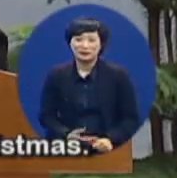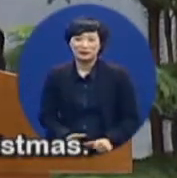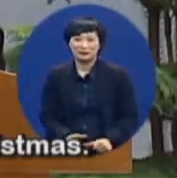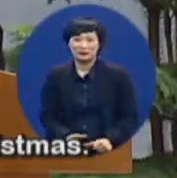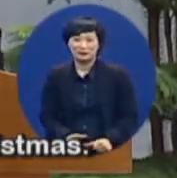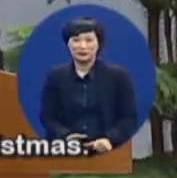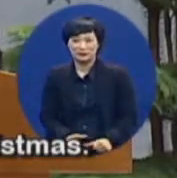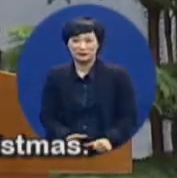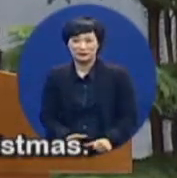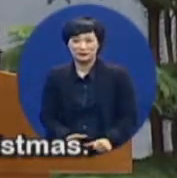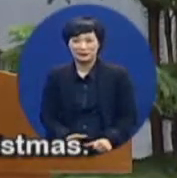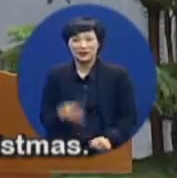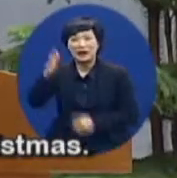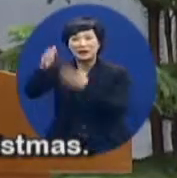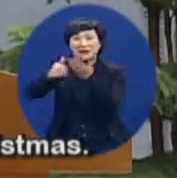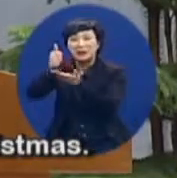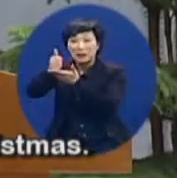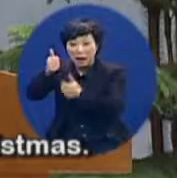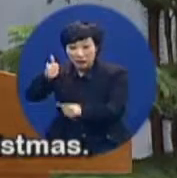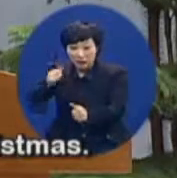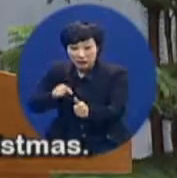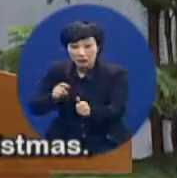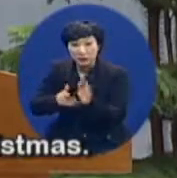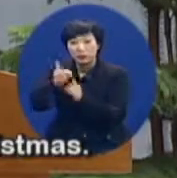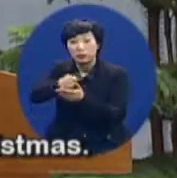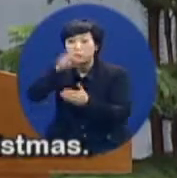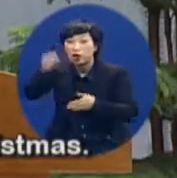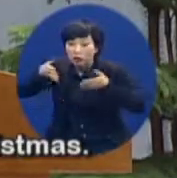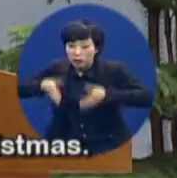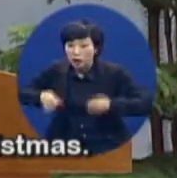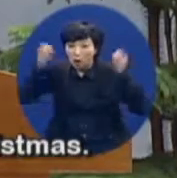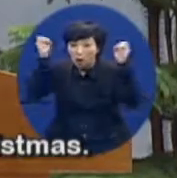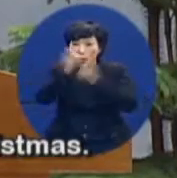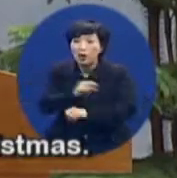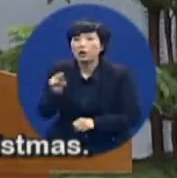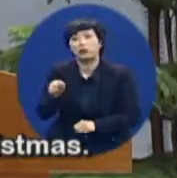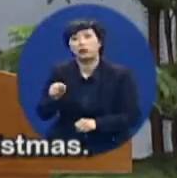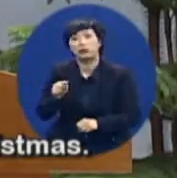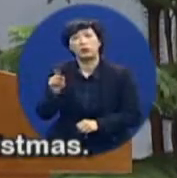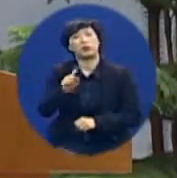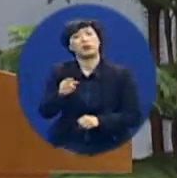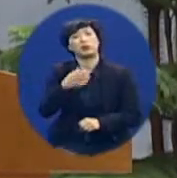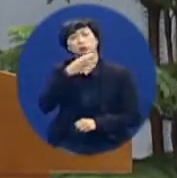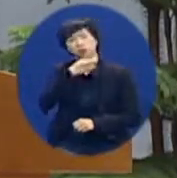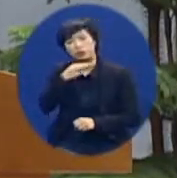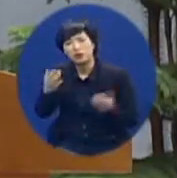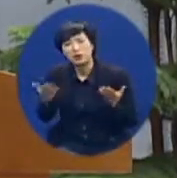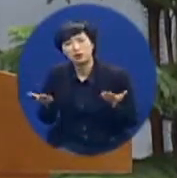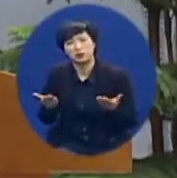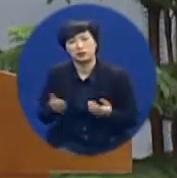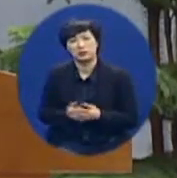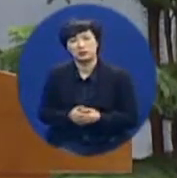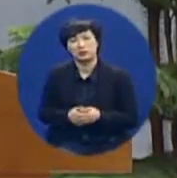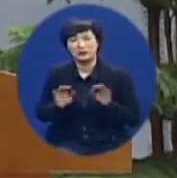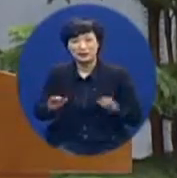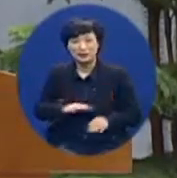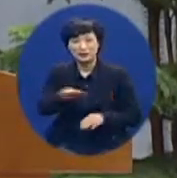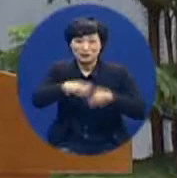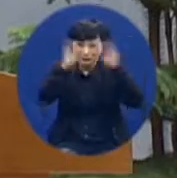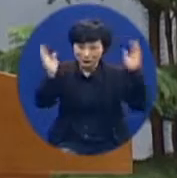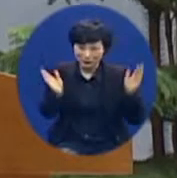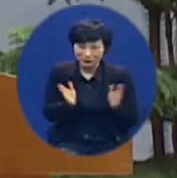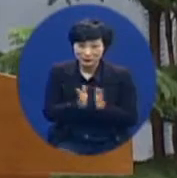여러분 하나님의 아들의 성탄을 오해하는 것은 불행한 일이요 우리